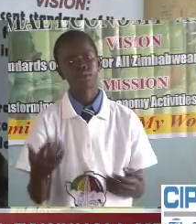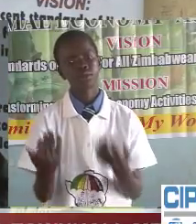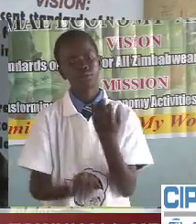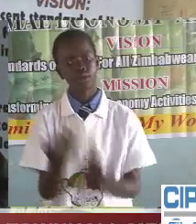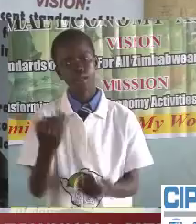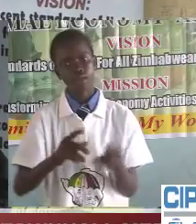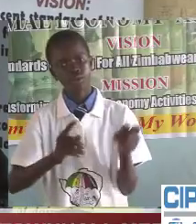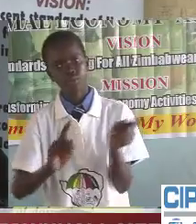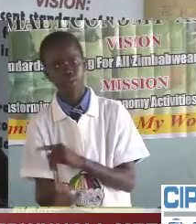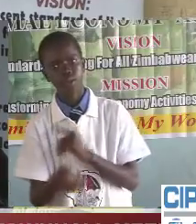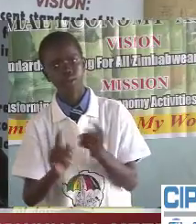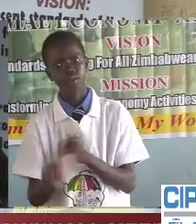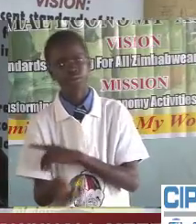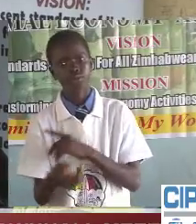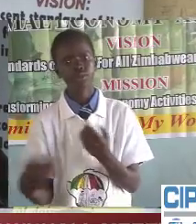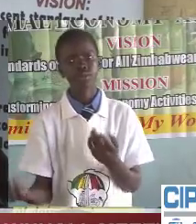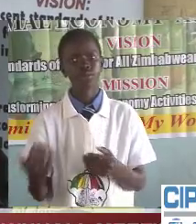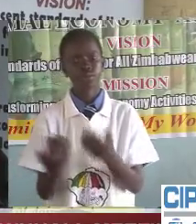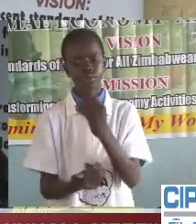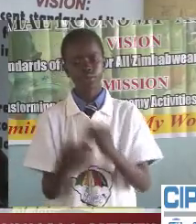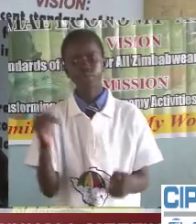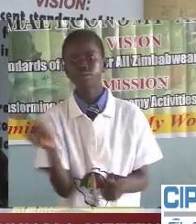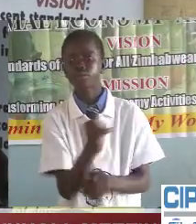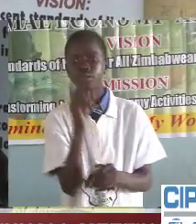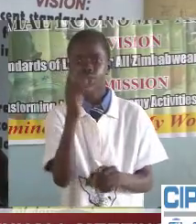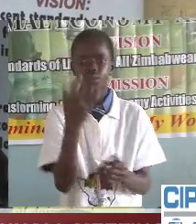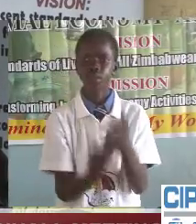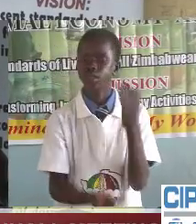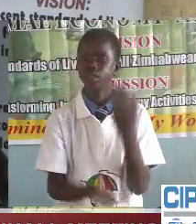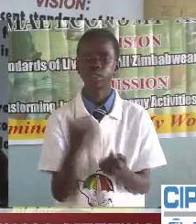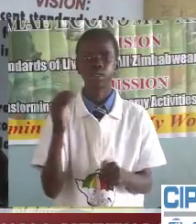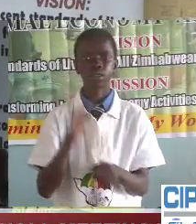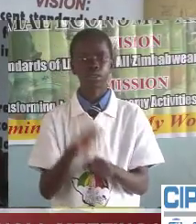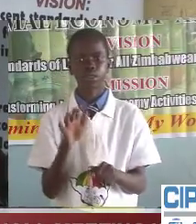vakasirwa vana vachiri vadiki vari kutambura zvakare.